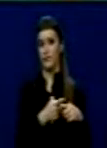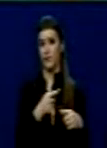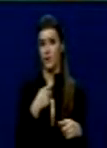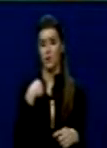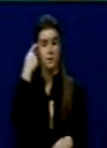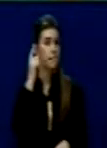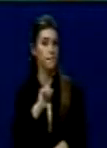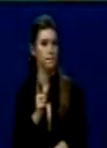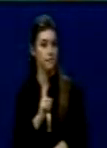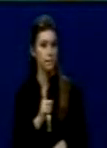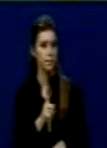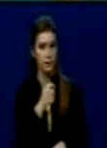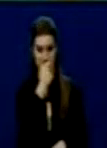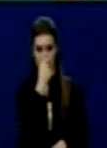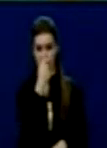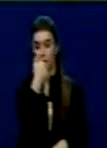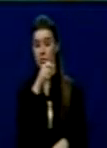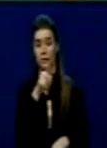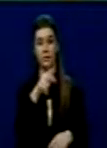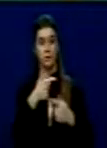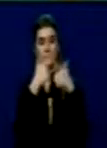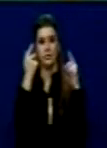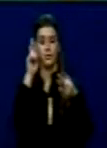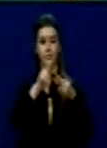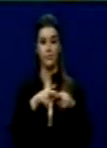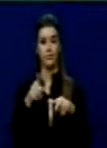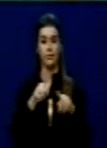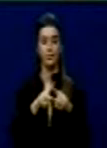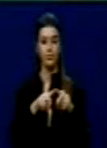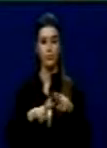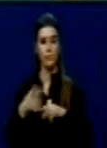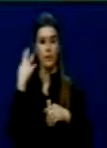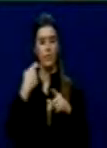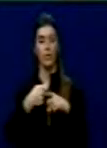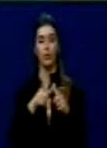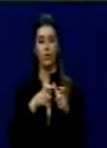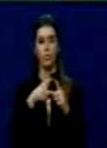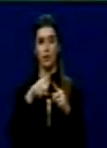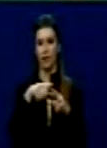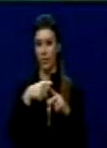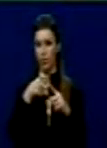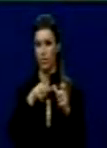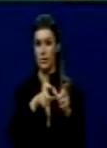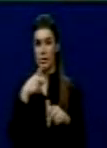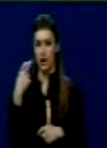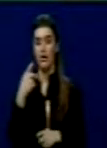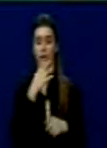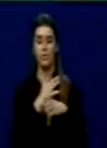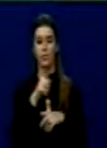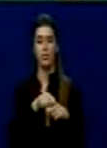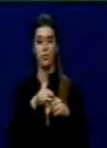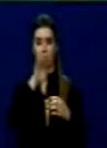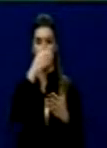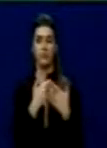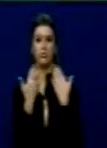që jo. Edhe shumë e qartë që në vendimin e gjykatës kushtetuese në favor të punëtorëve të